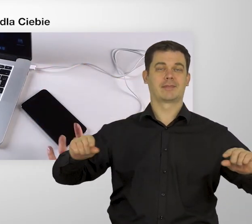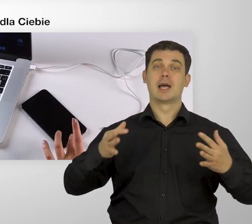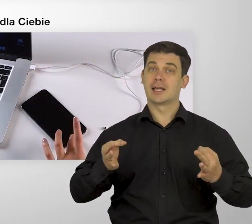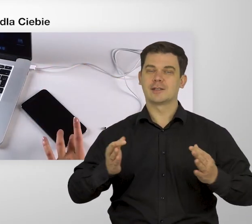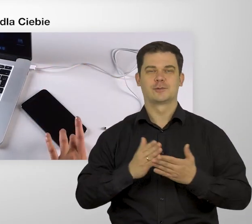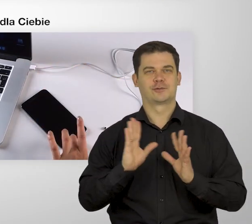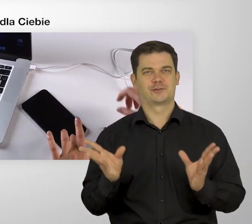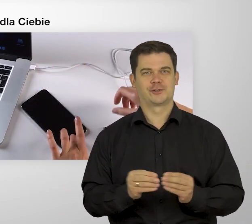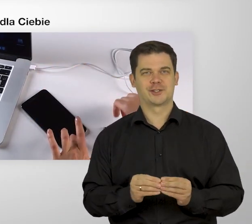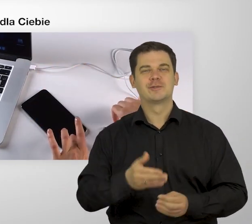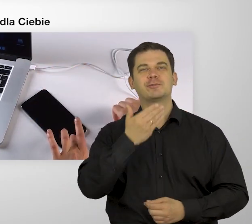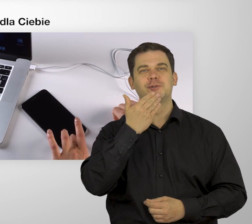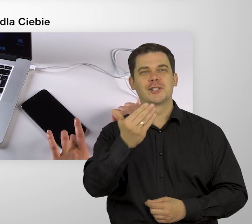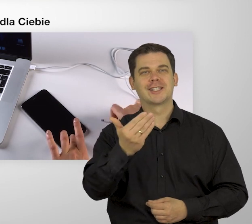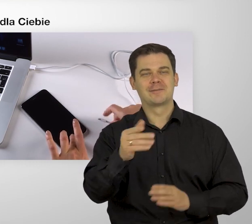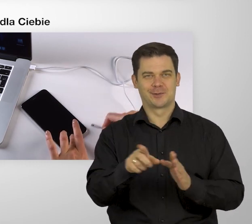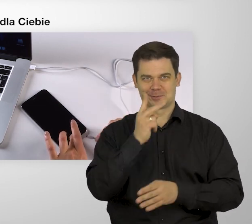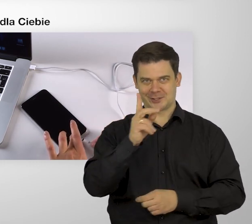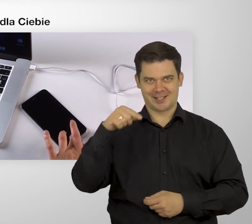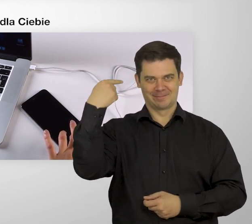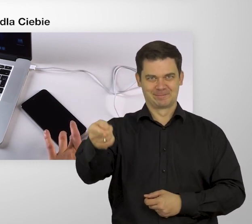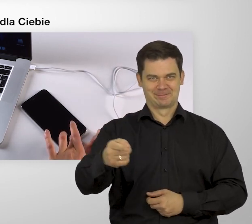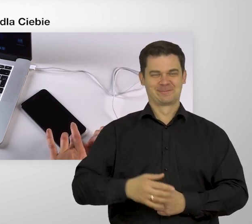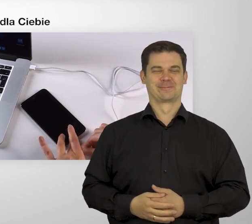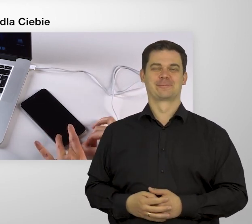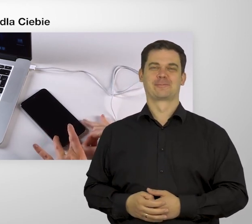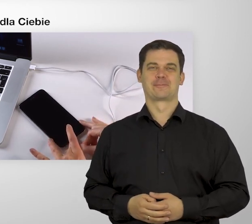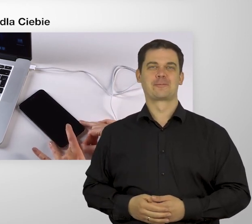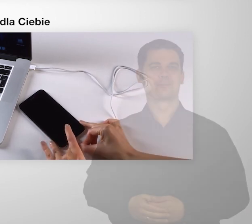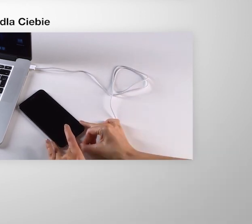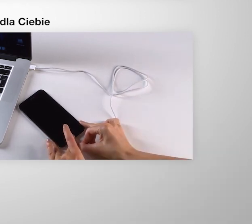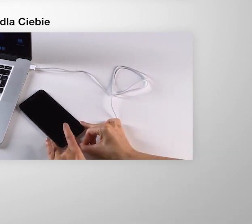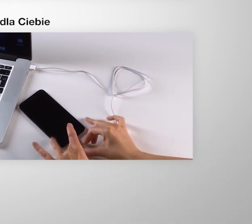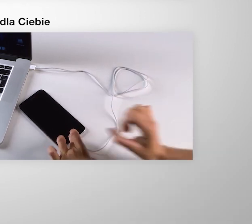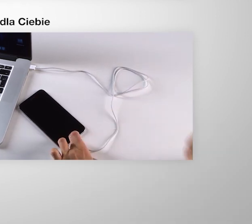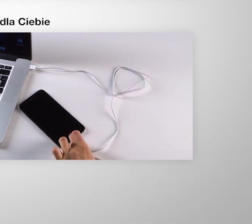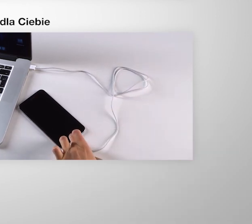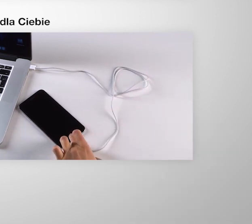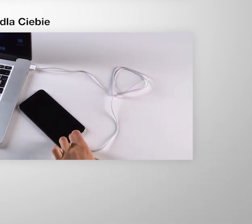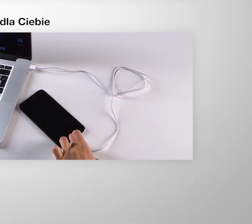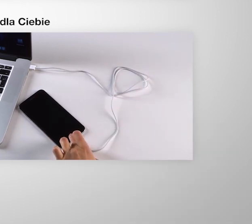opisie pod filmem. A w tym odcinku to wszystko. Dziękuję i do zobaczenia.